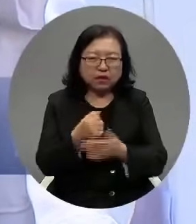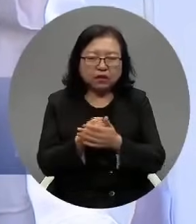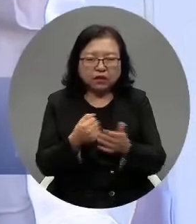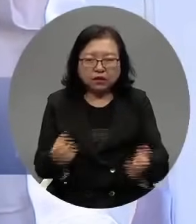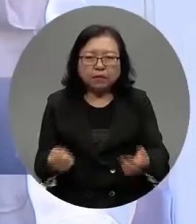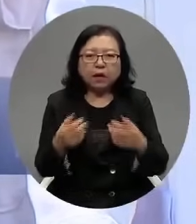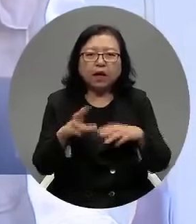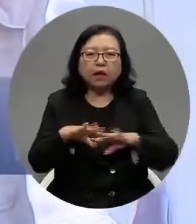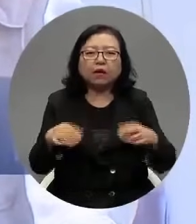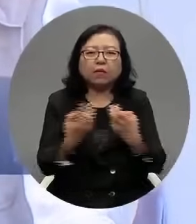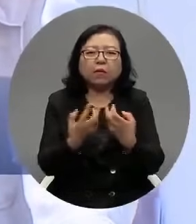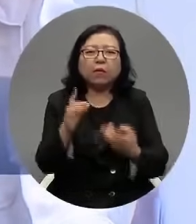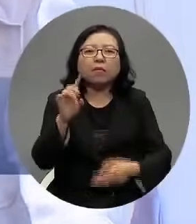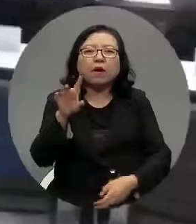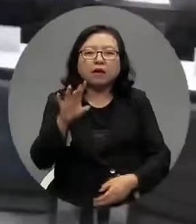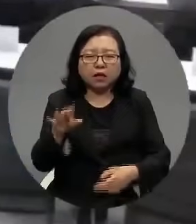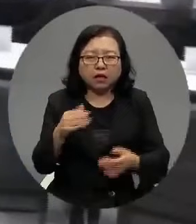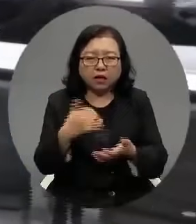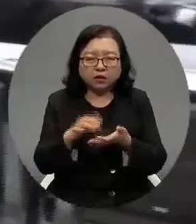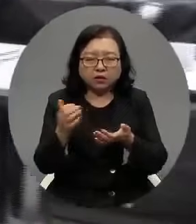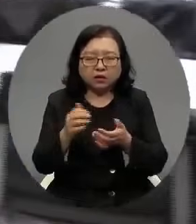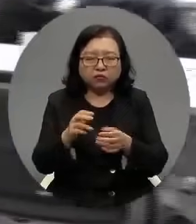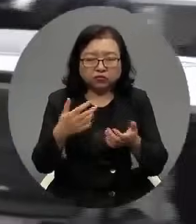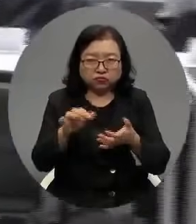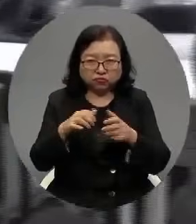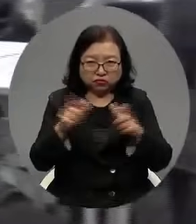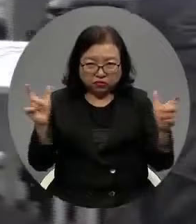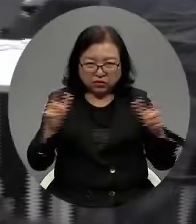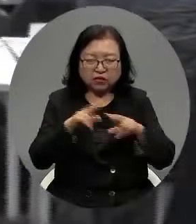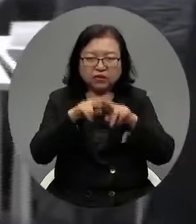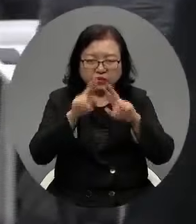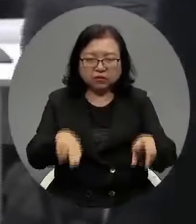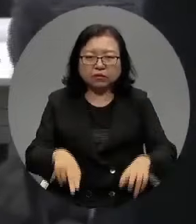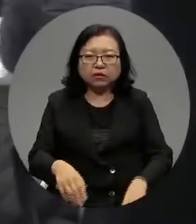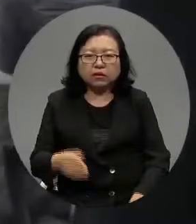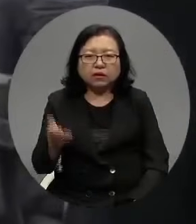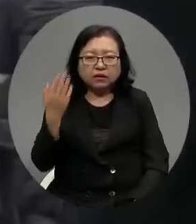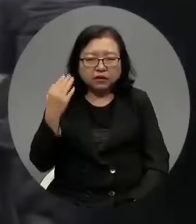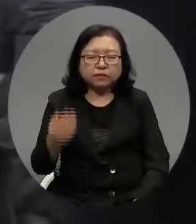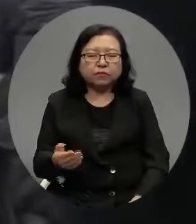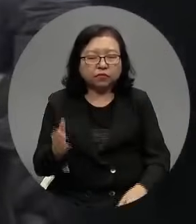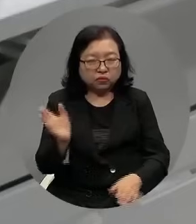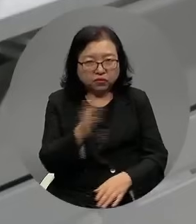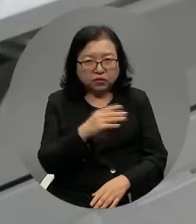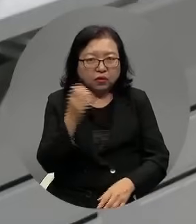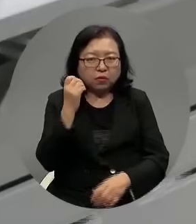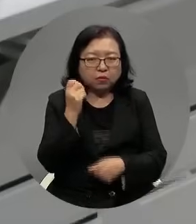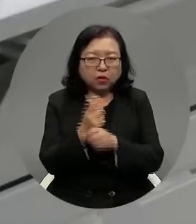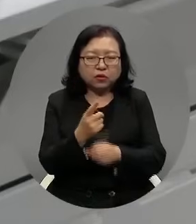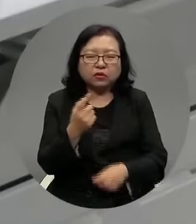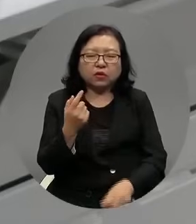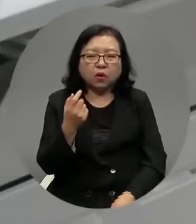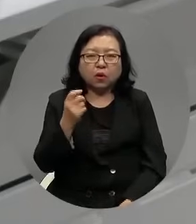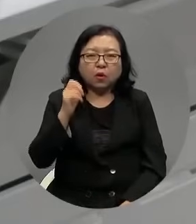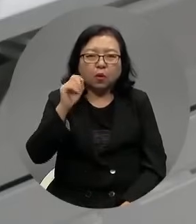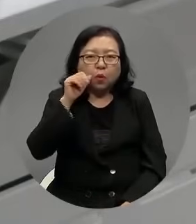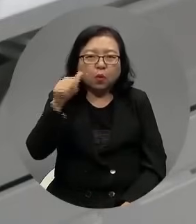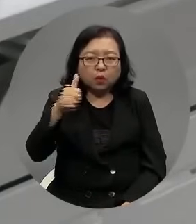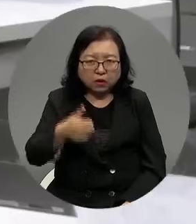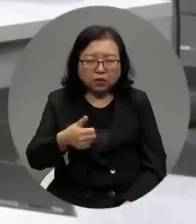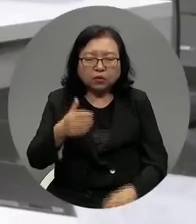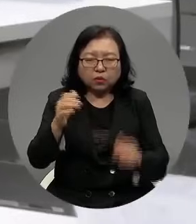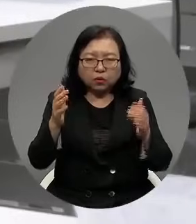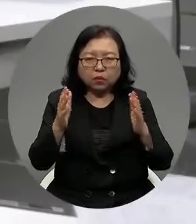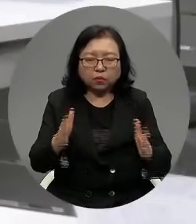철회하는 방법밖에 없다고 생각합니다. 지난 2월 전공의 사직 이후 벌써 5개월째 이어지는 의사들의 집단 행동에